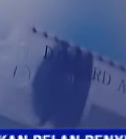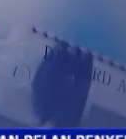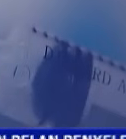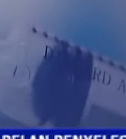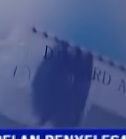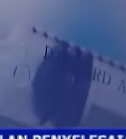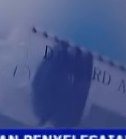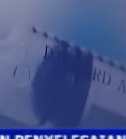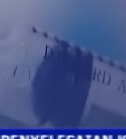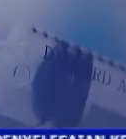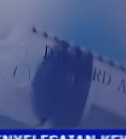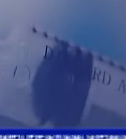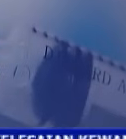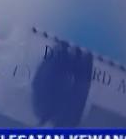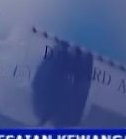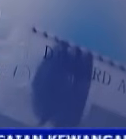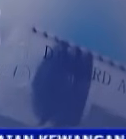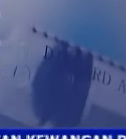hai